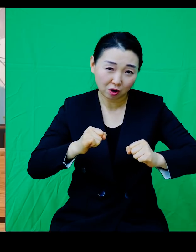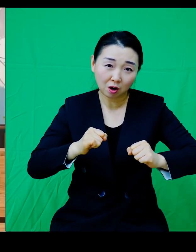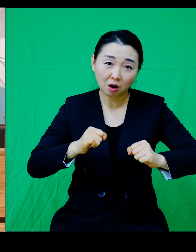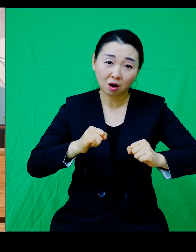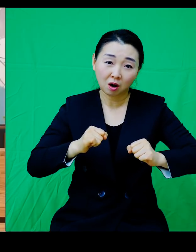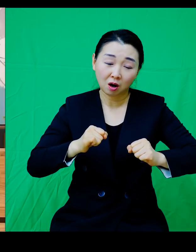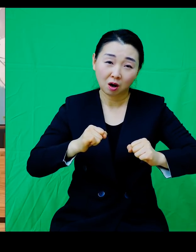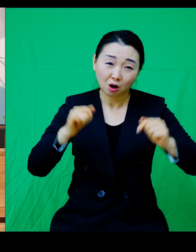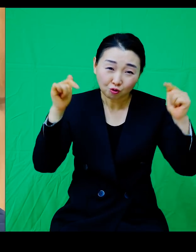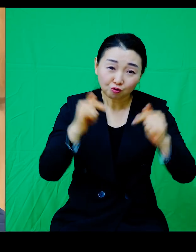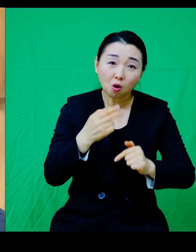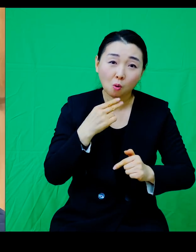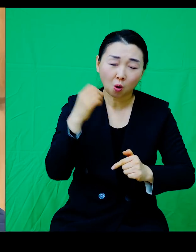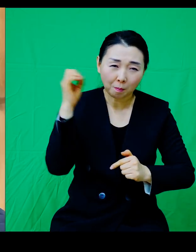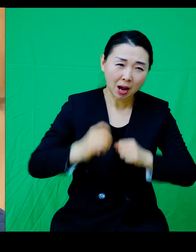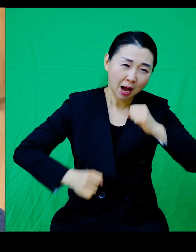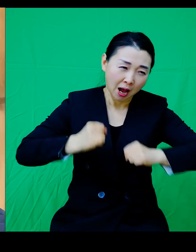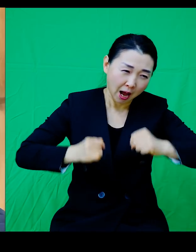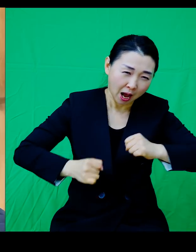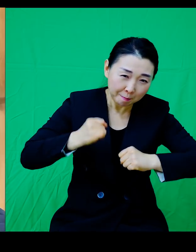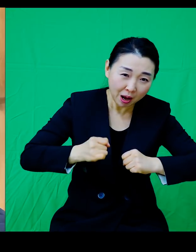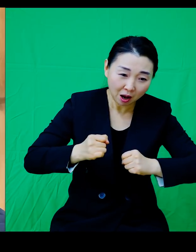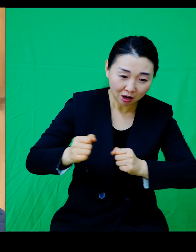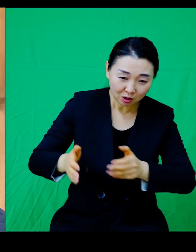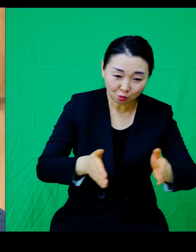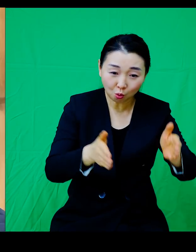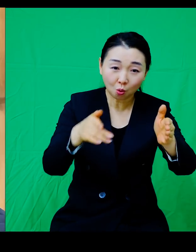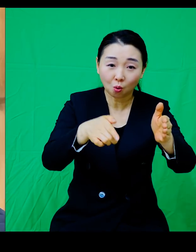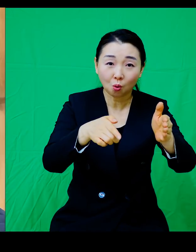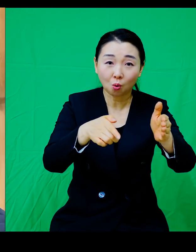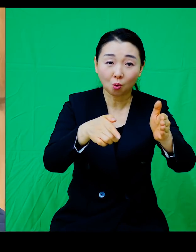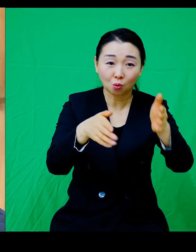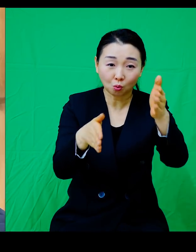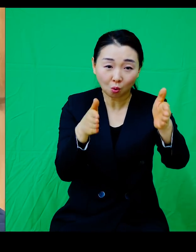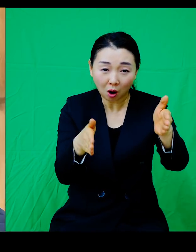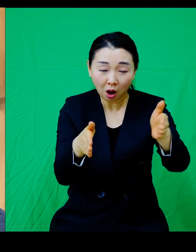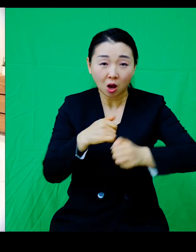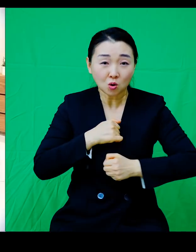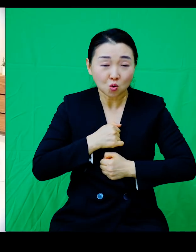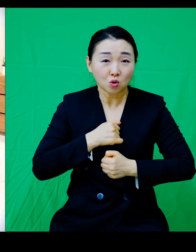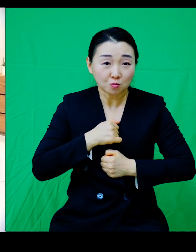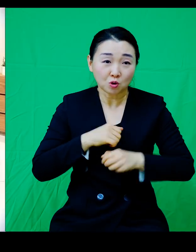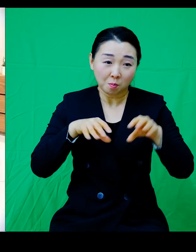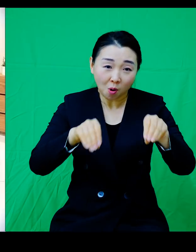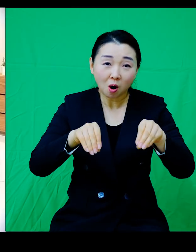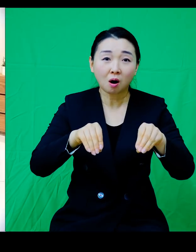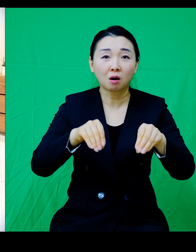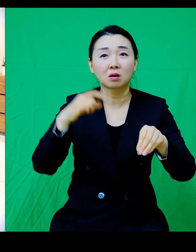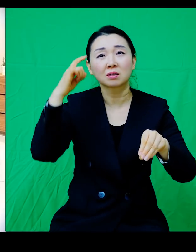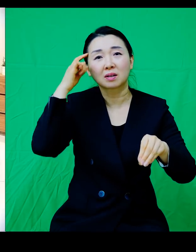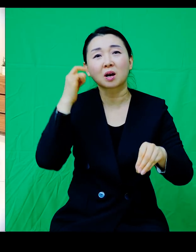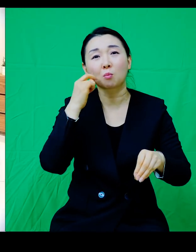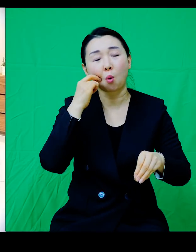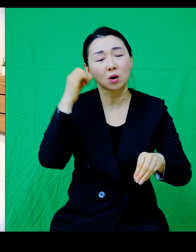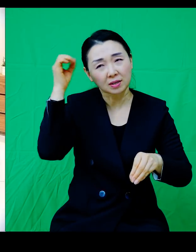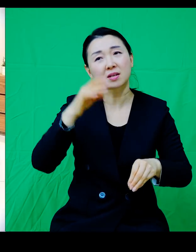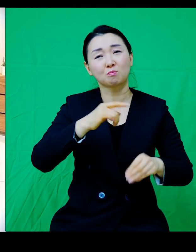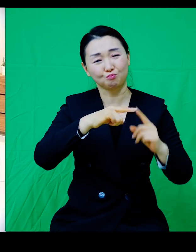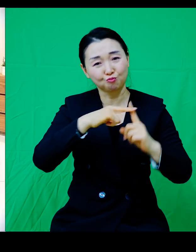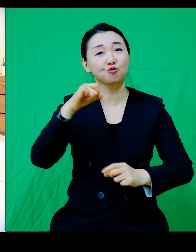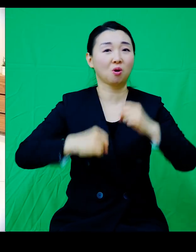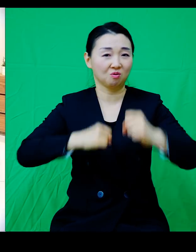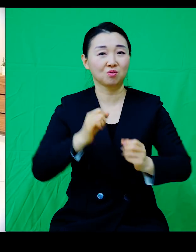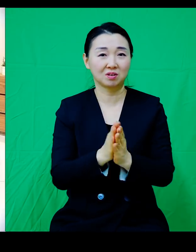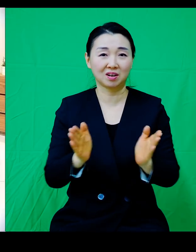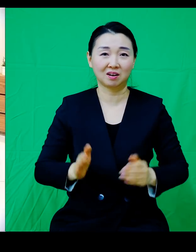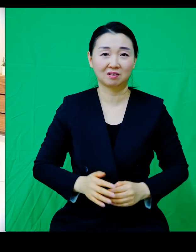줄여야 된다 이런 판단을 못하고 막 질주하고 도로와 도로 사이에 이런데도 조심해야지 멈춰야지라는 생각을 못하고